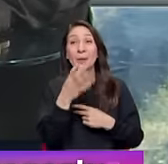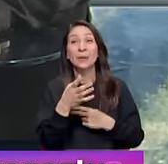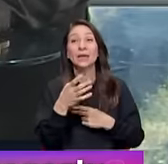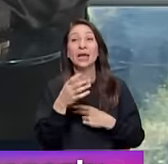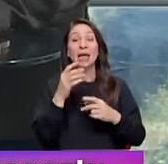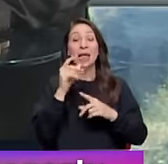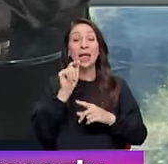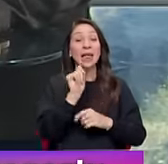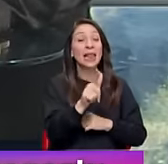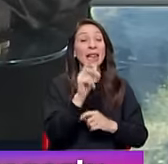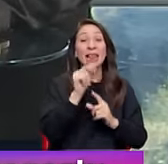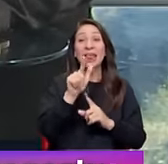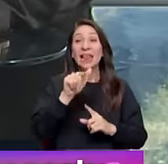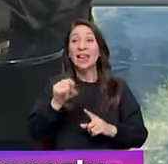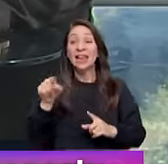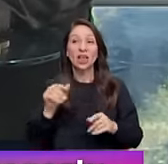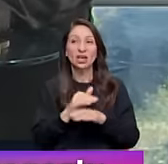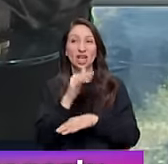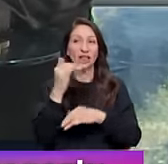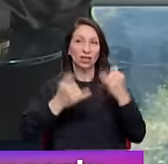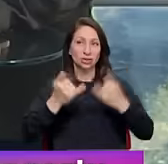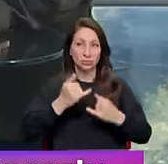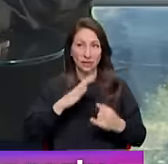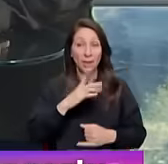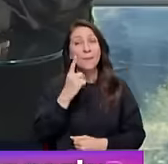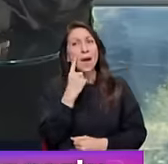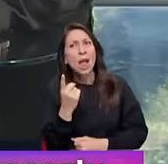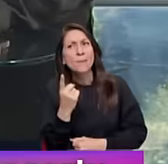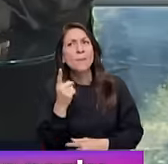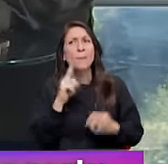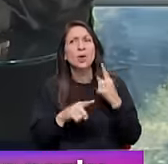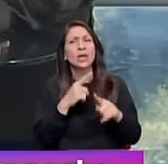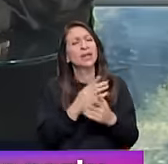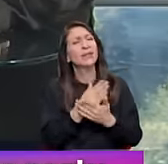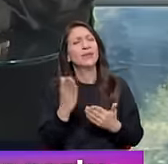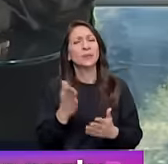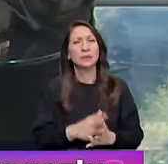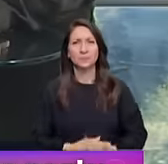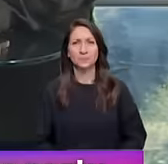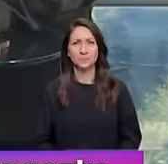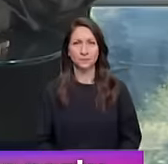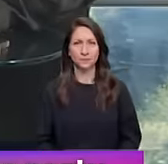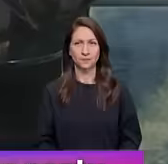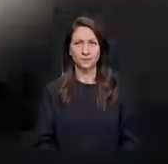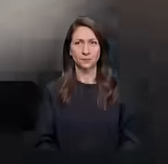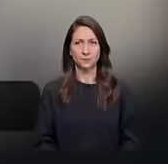edelim. İllerde de işte yaşanan tartışmalar var. Bir bakalım. Siyasetten devam edelim.